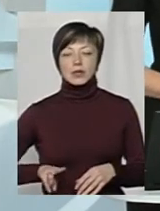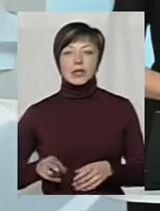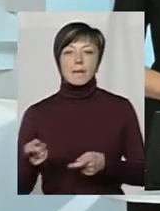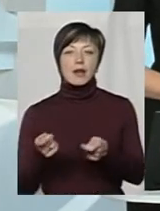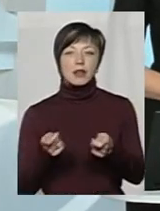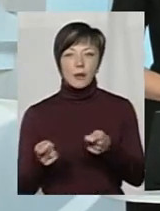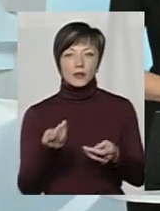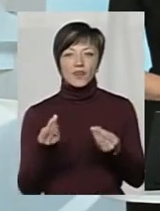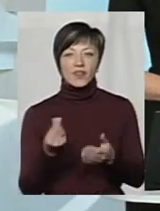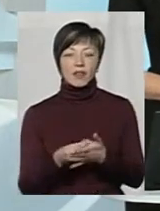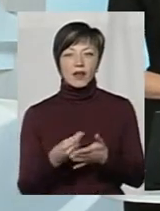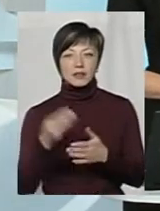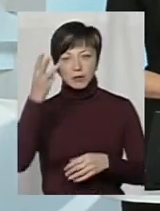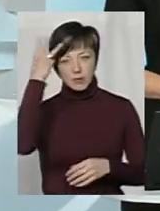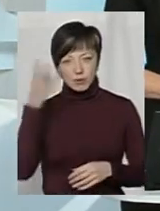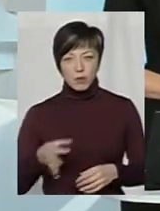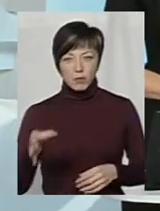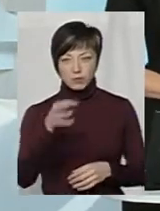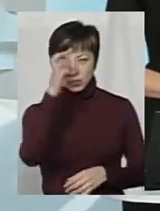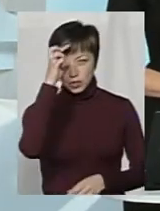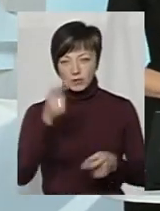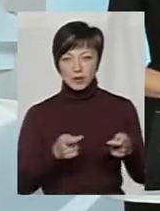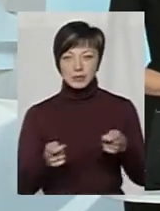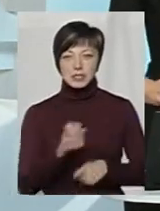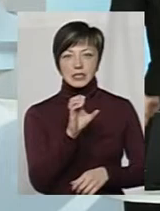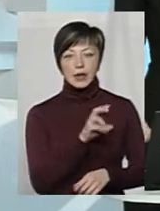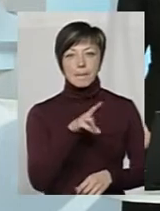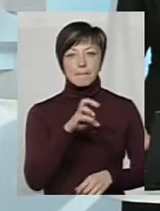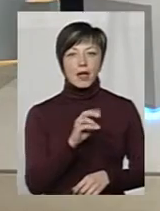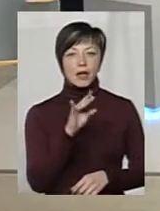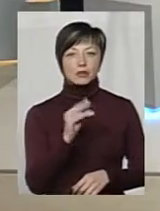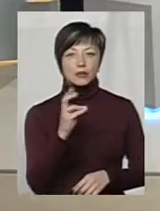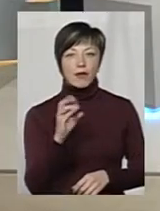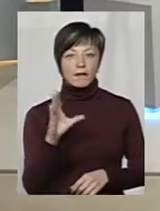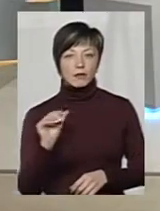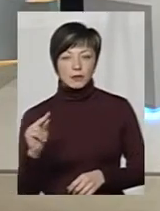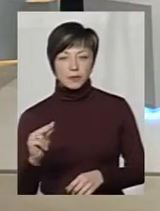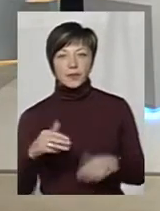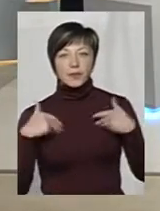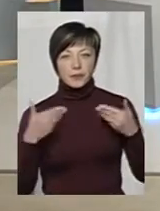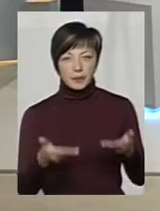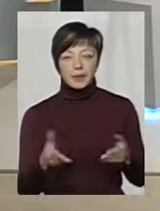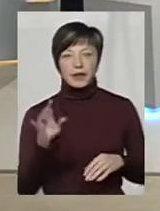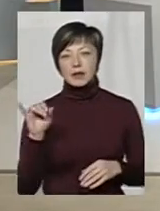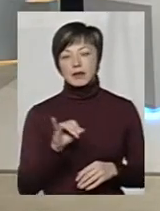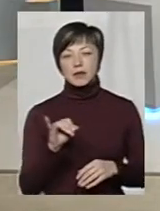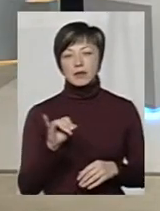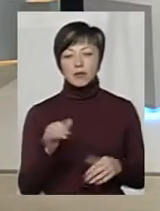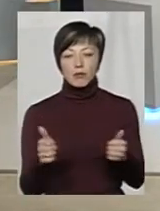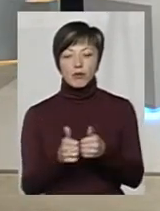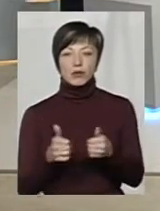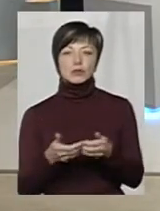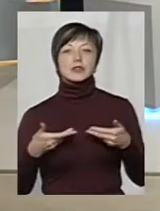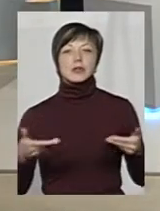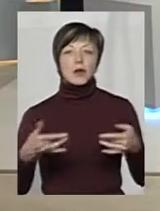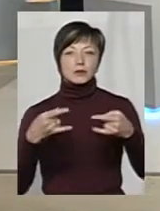директором департаменту фінансів Хмельницької обласної державної адміністрації Сергієм Пенюшкевичем. Вітаю вас. Вітаю. А поруч із